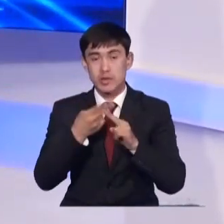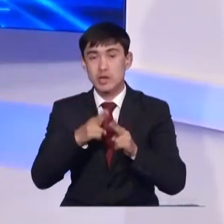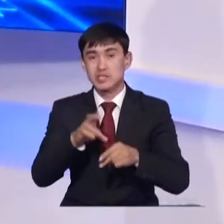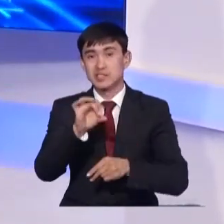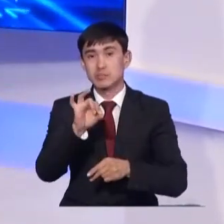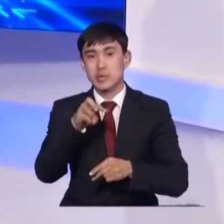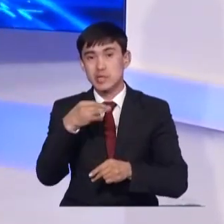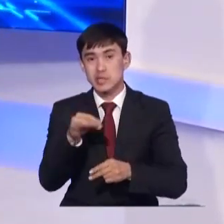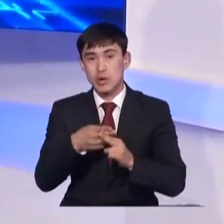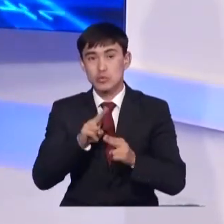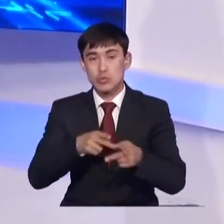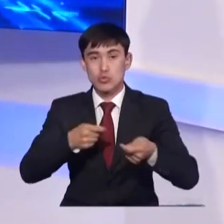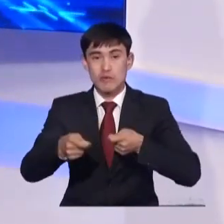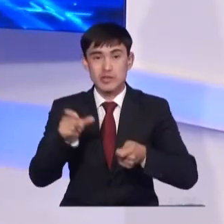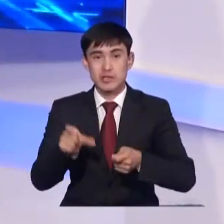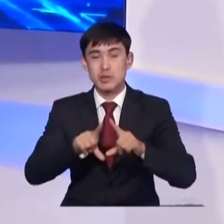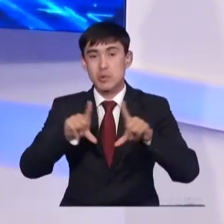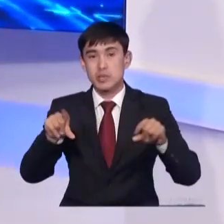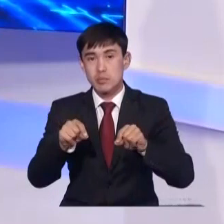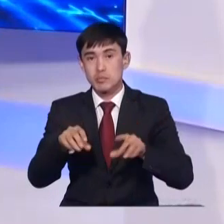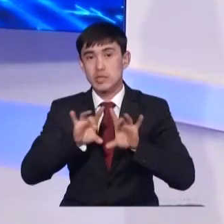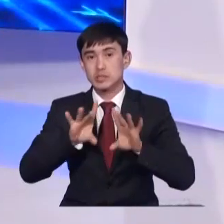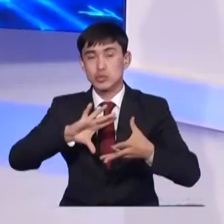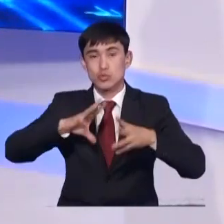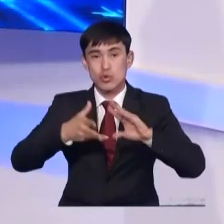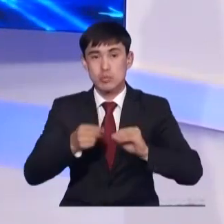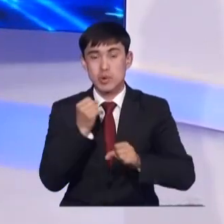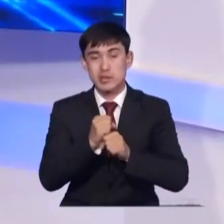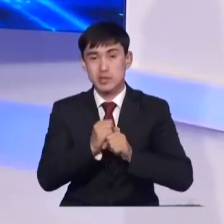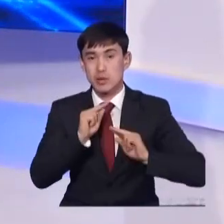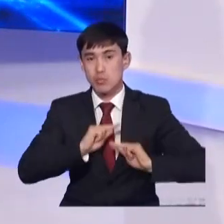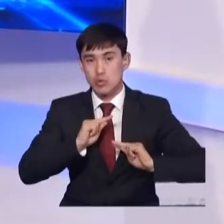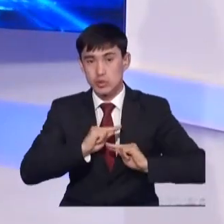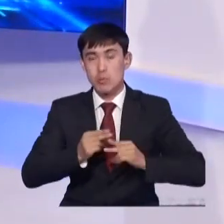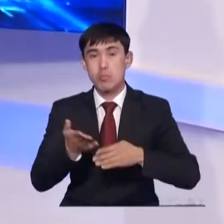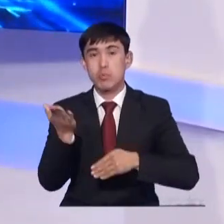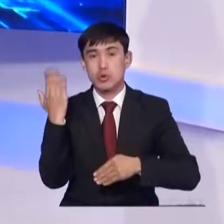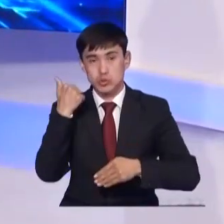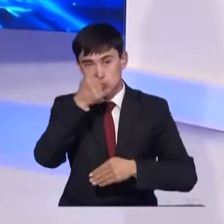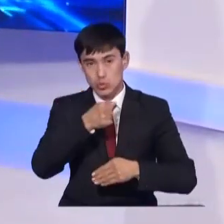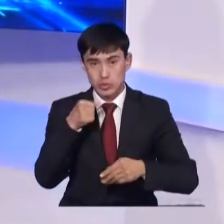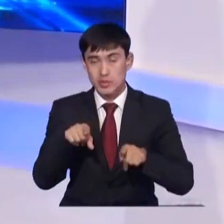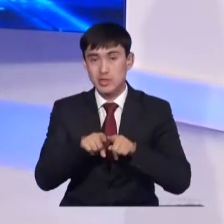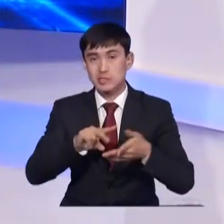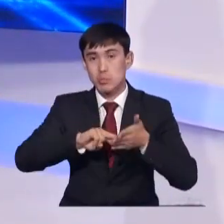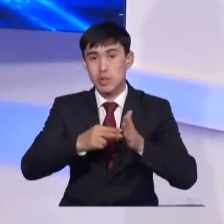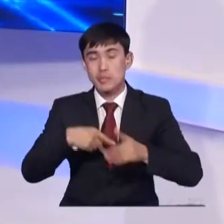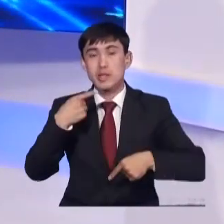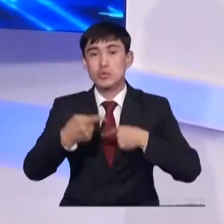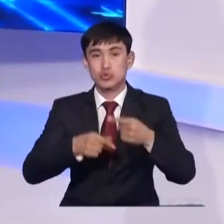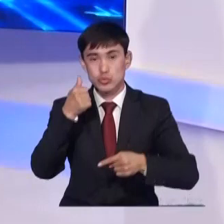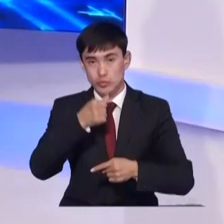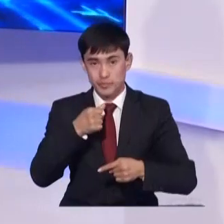представителей СМИ на котором руководитель департамента поделился итогами проделанной работы за прошедший год а также планами на